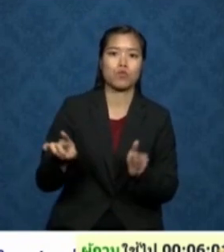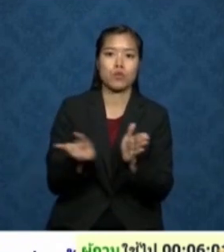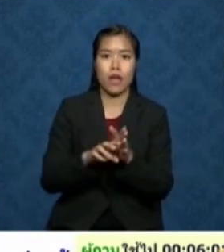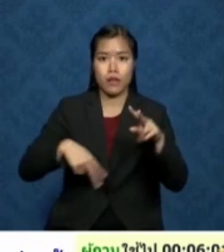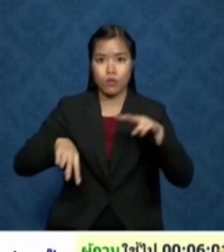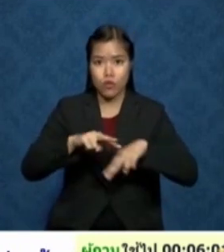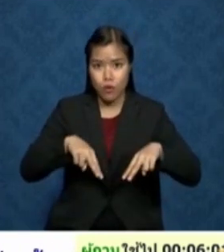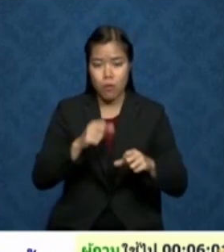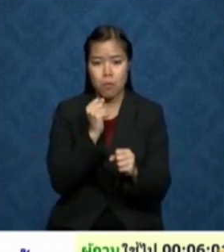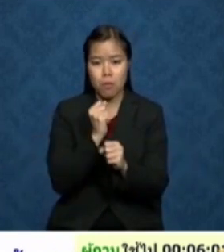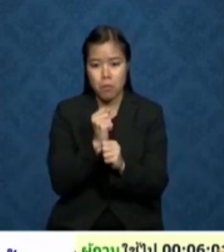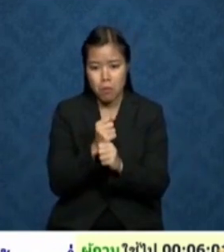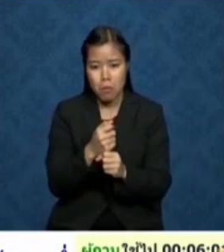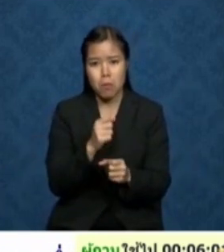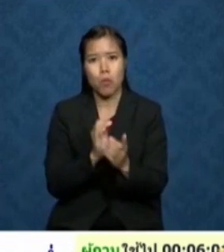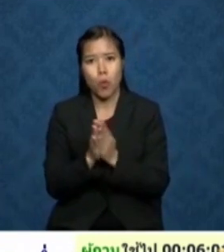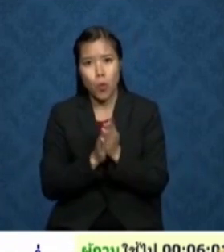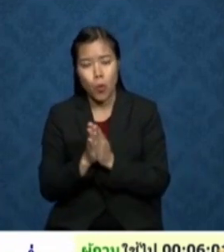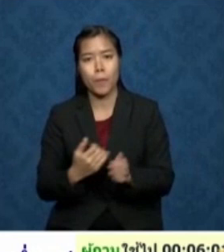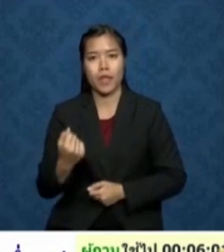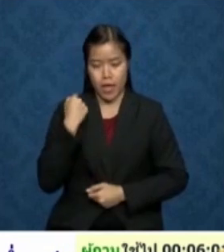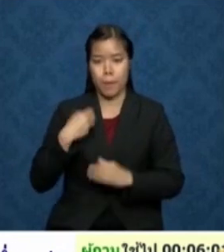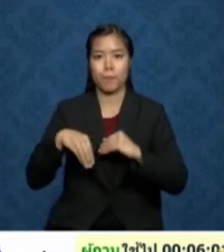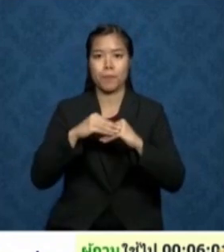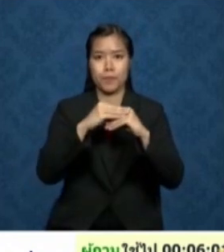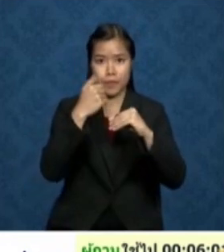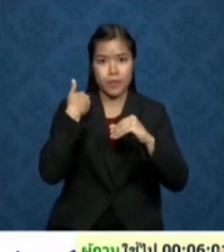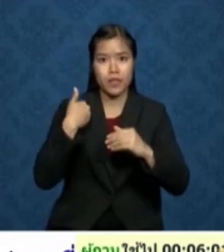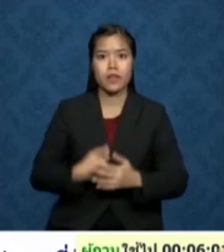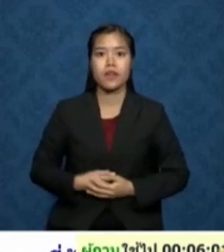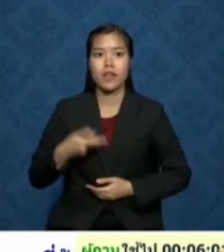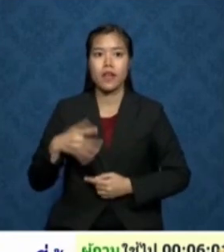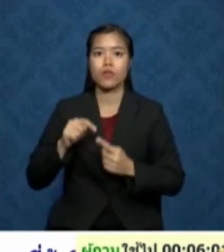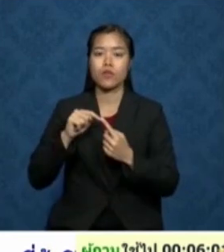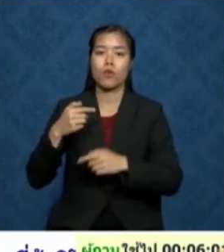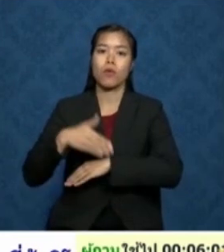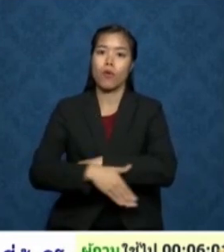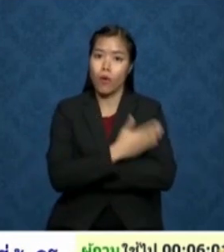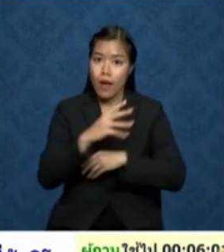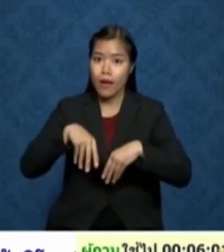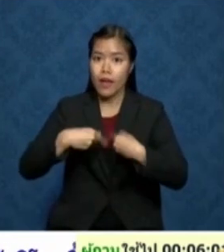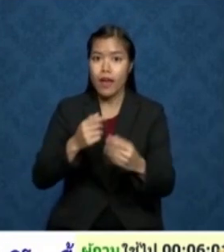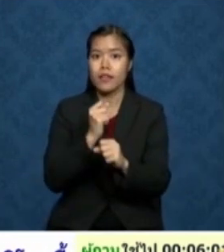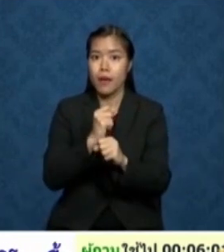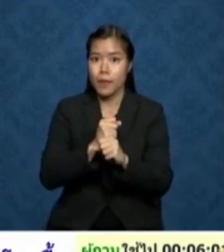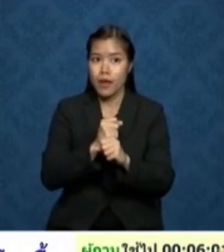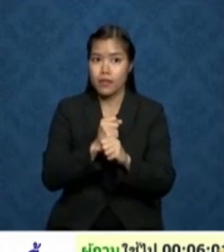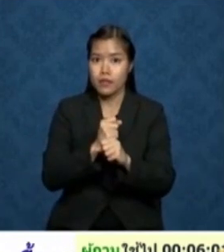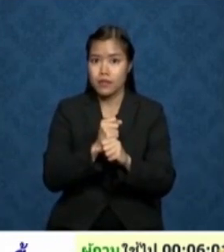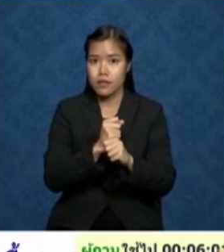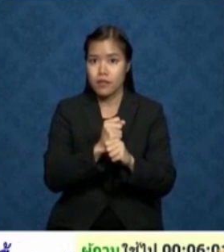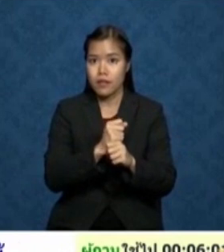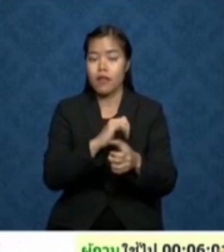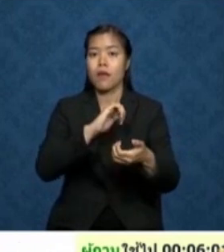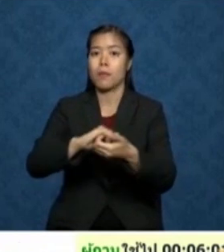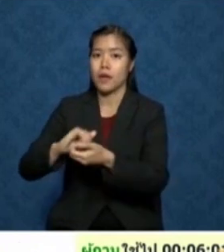บวามีลกษณะกทำงานที่เข้มข้นเข้มแข็งมากขึ้นแล้วกยได้ให้เขามีโอกาสในการเชีบภาารกับทูดพลาด